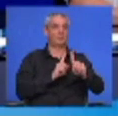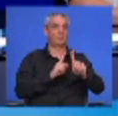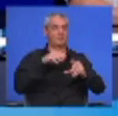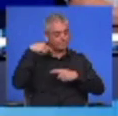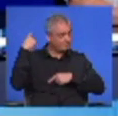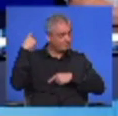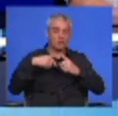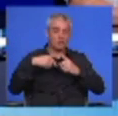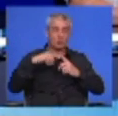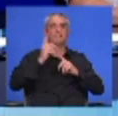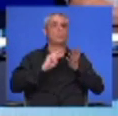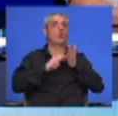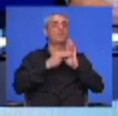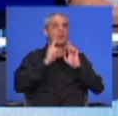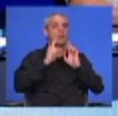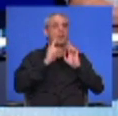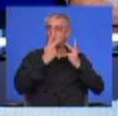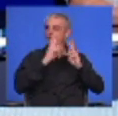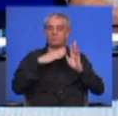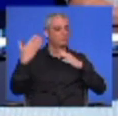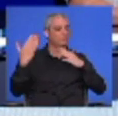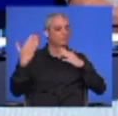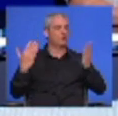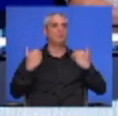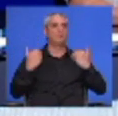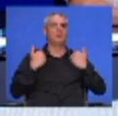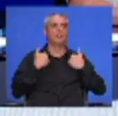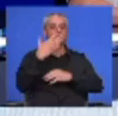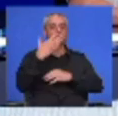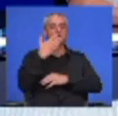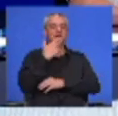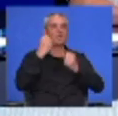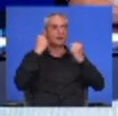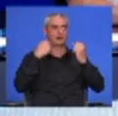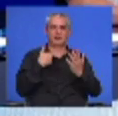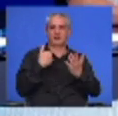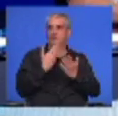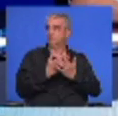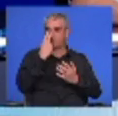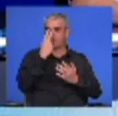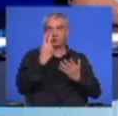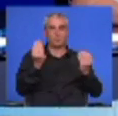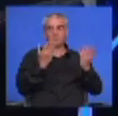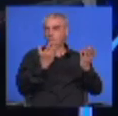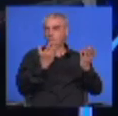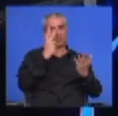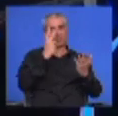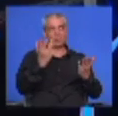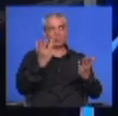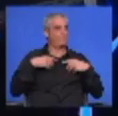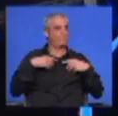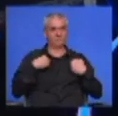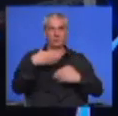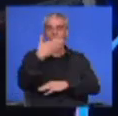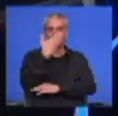מכל הפוליטיקאים, ולא משנה מה זה. אוקיי, יפה. אני מציע, מכיוון שאנחנו רואים פה מחזה שלא ראינו בימי חיינו במדינת